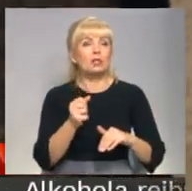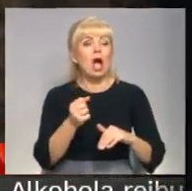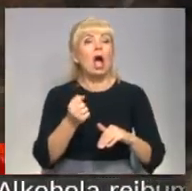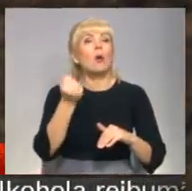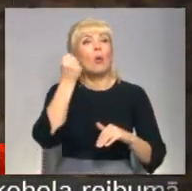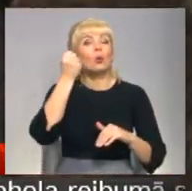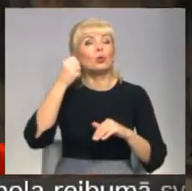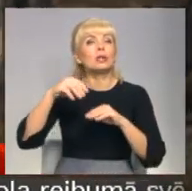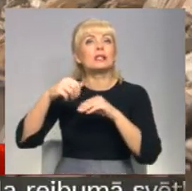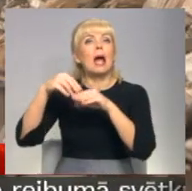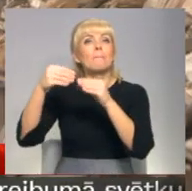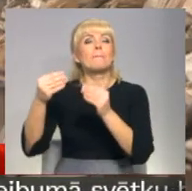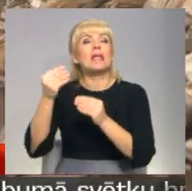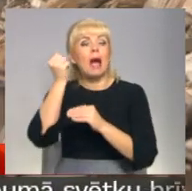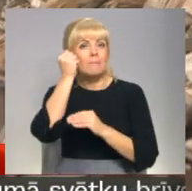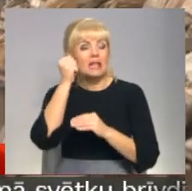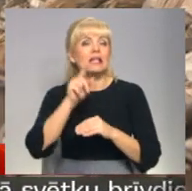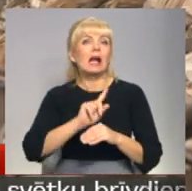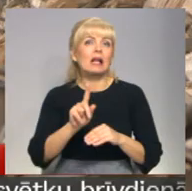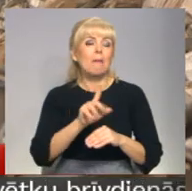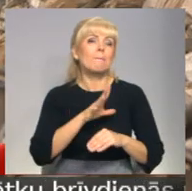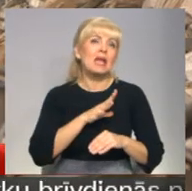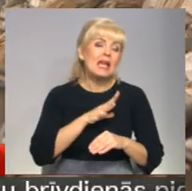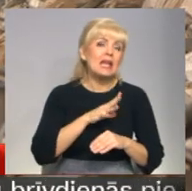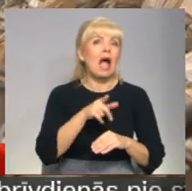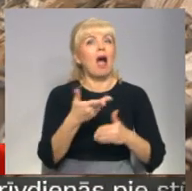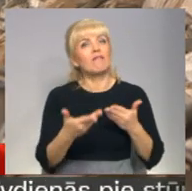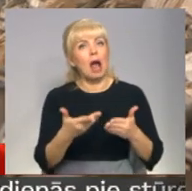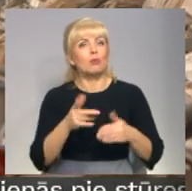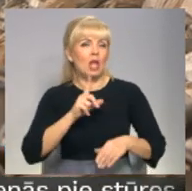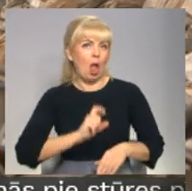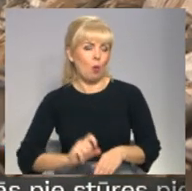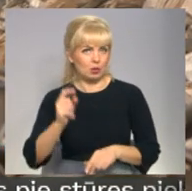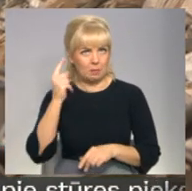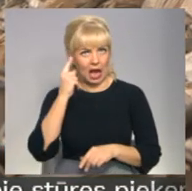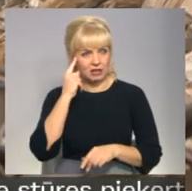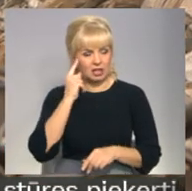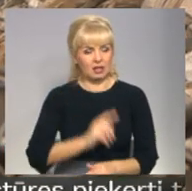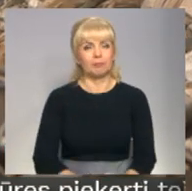statusa saņemšanas bijusi ļaunprātība. Ģirds Zvirbulis, Ainis Kupčs, Latvijas televīzija.